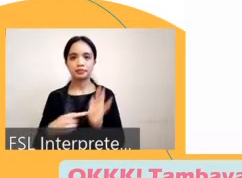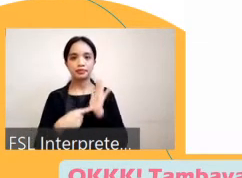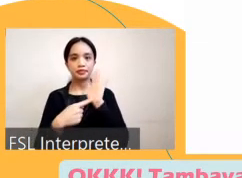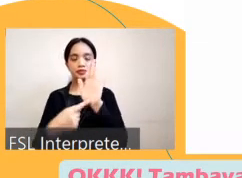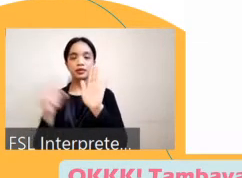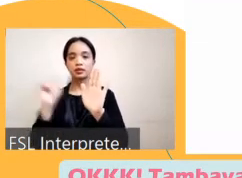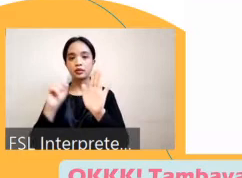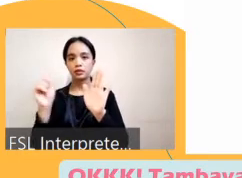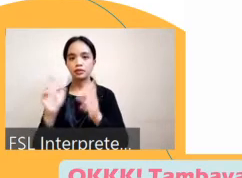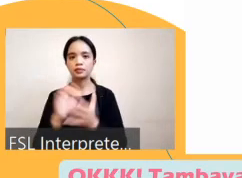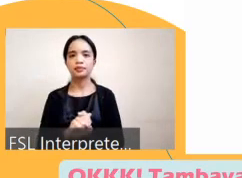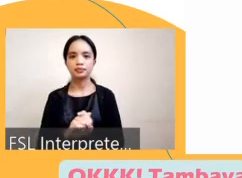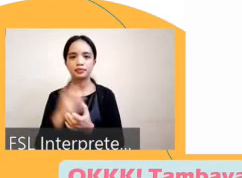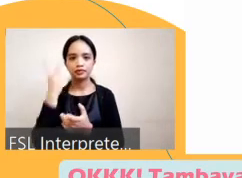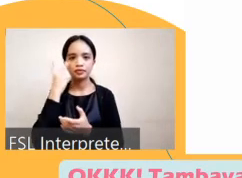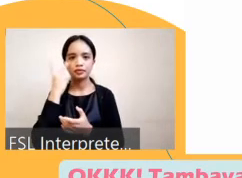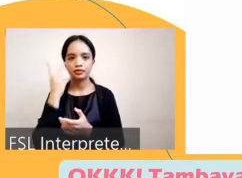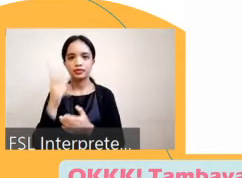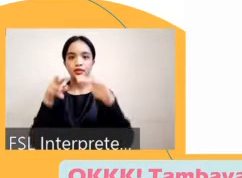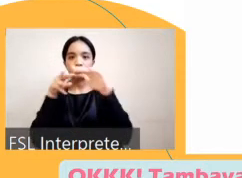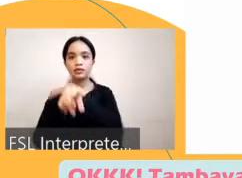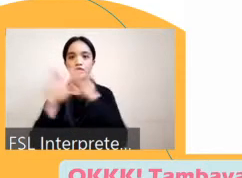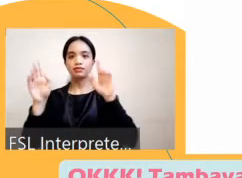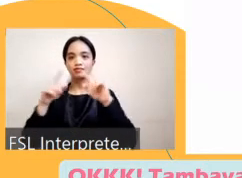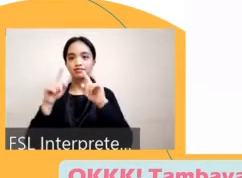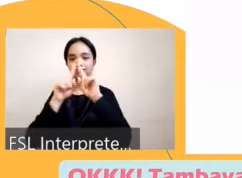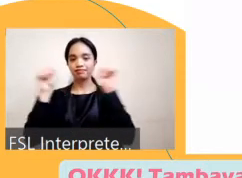board timeline. Mula